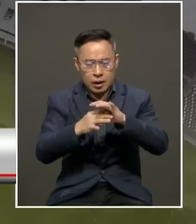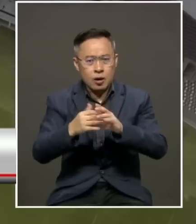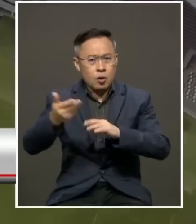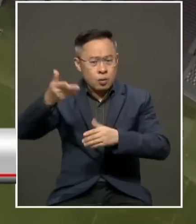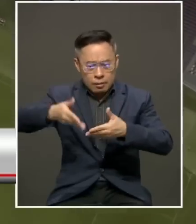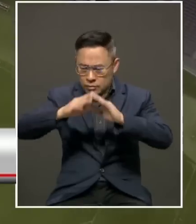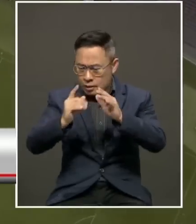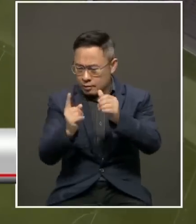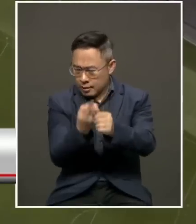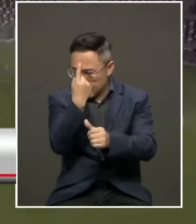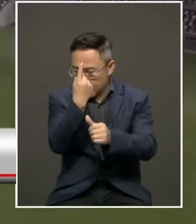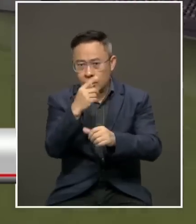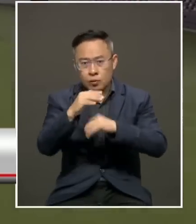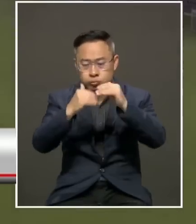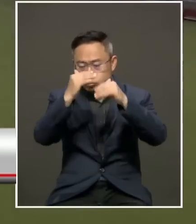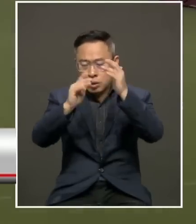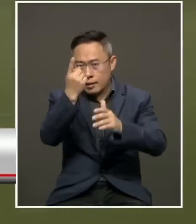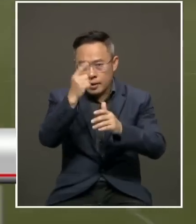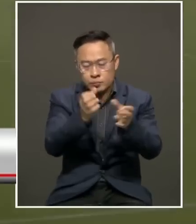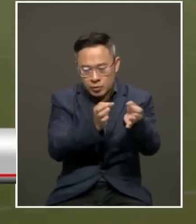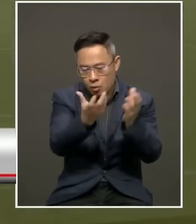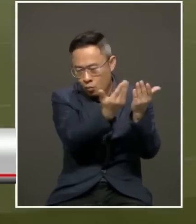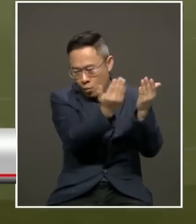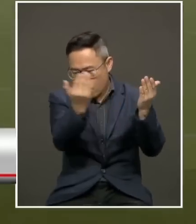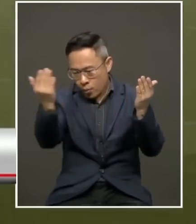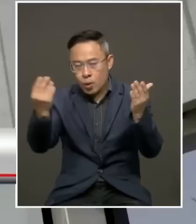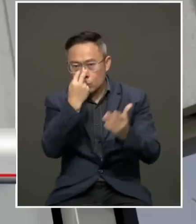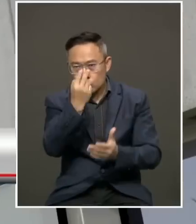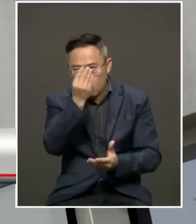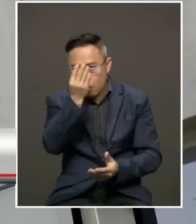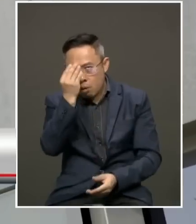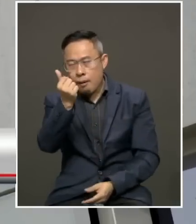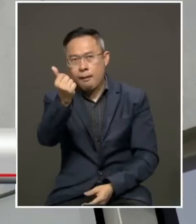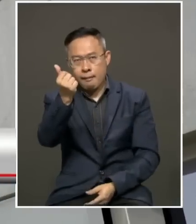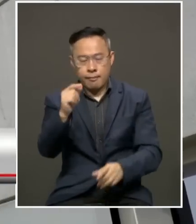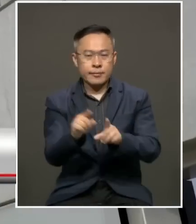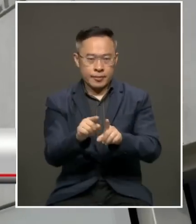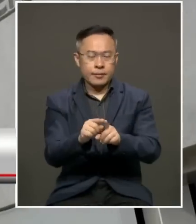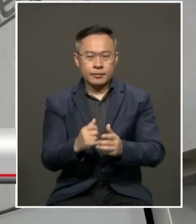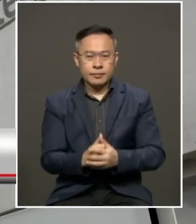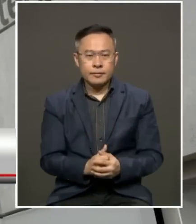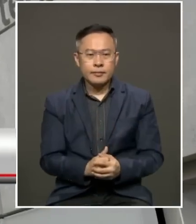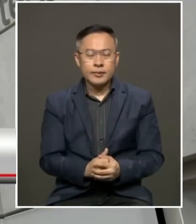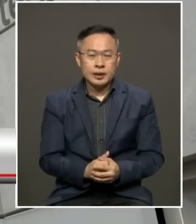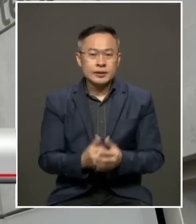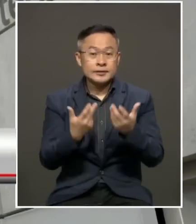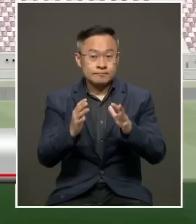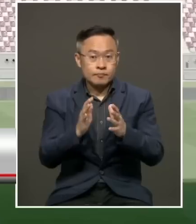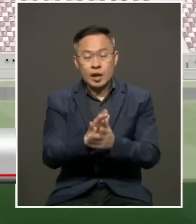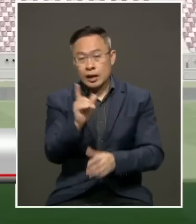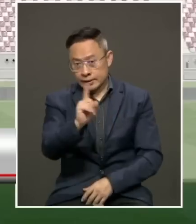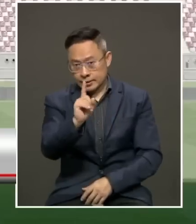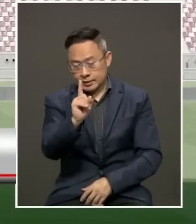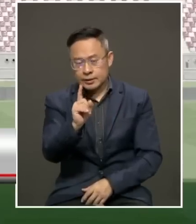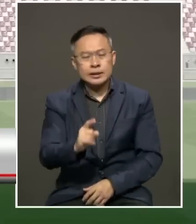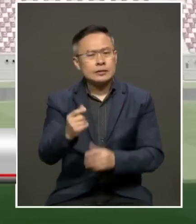รูปโฉมใหม่สวยงามขนาดนี้ก็เป็นการปรับปรุงเพื่อสร้างสู่อนาคตที่ตื่นเต้นก็จะใช้ในการ